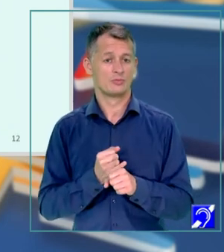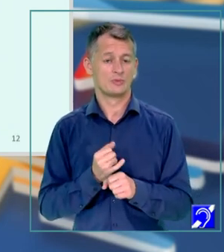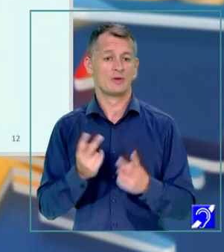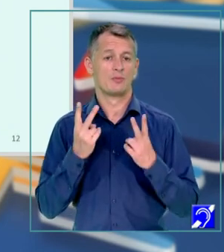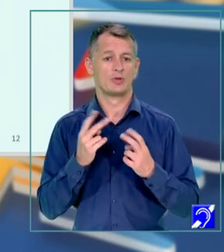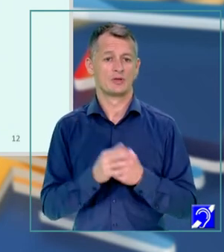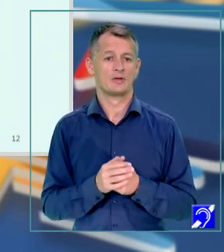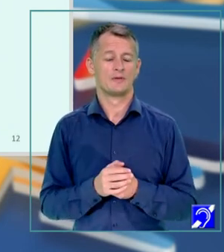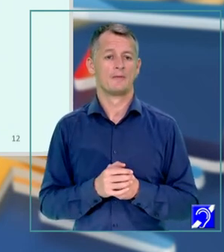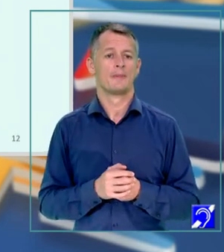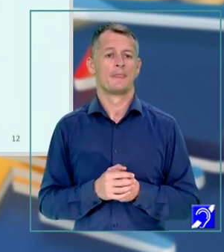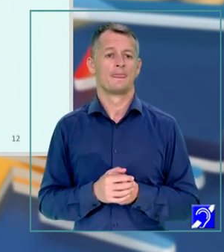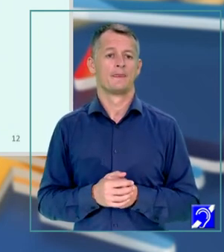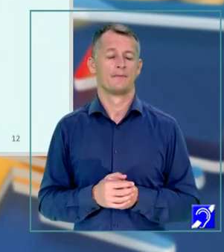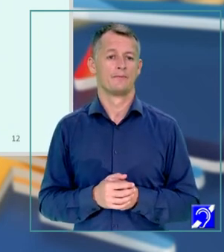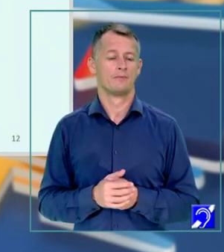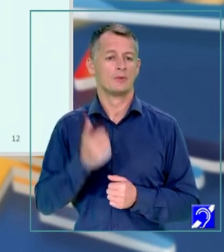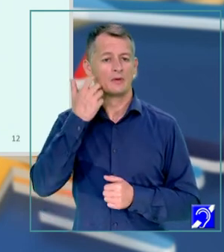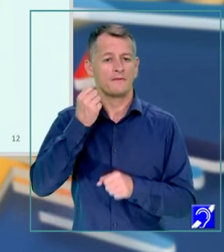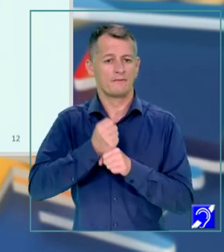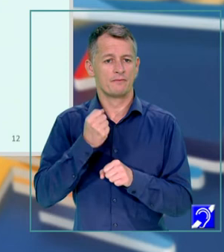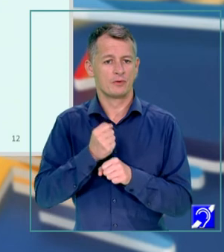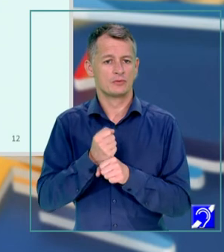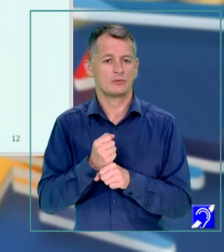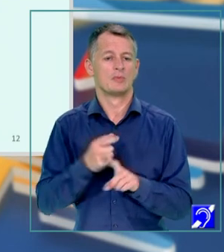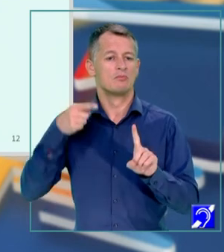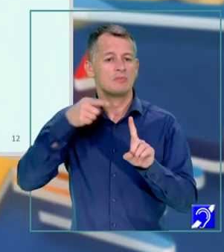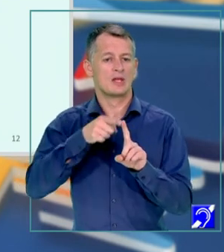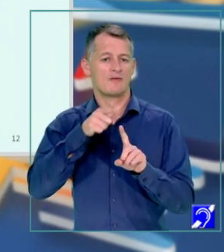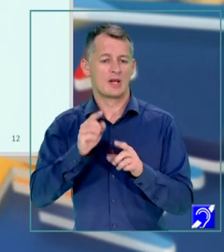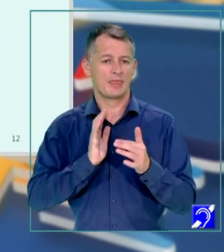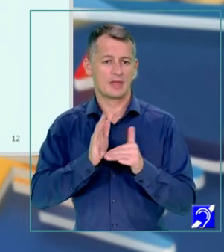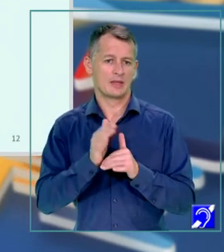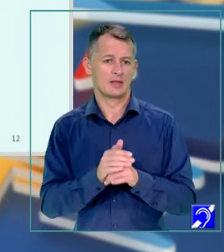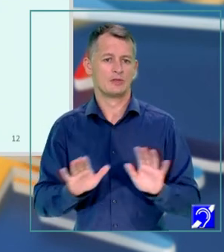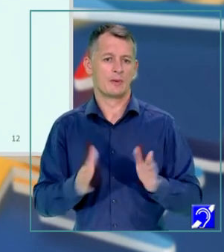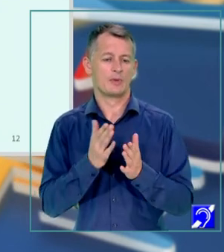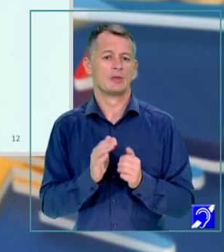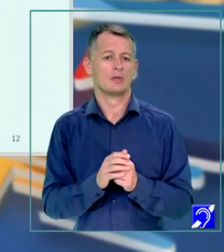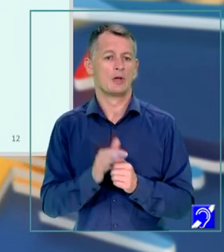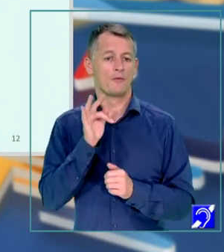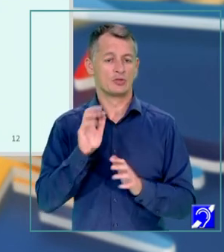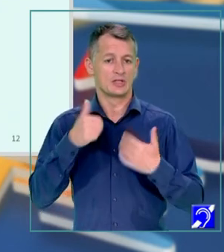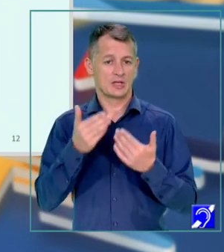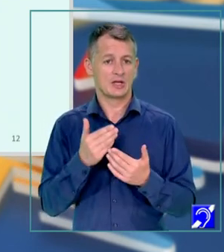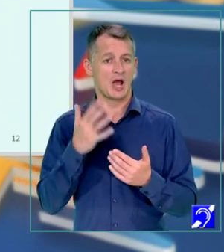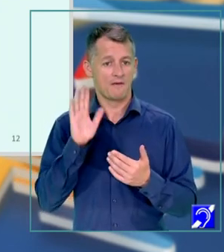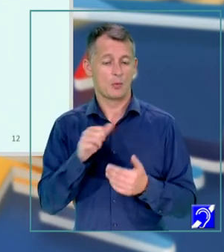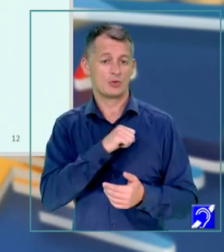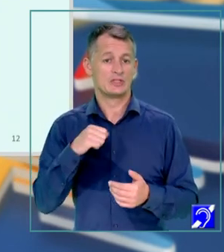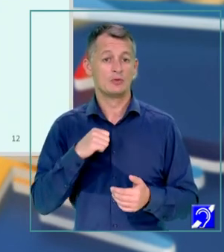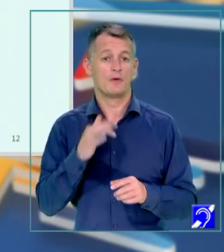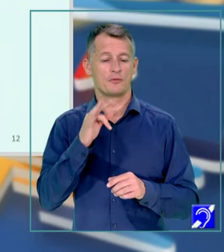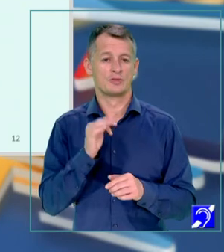sensul că în momentul când facem operația directă de derivare plecând de la o funcție dat obținem o singură funcție de vată